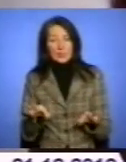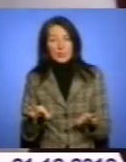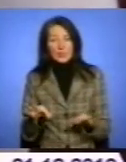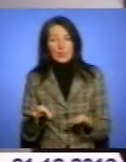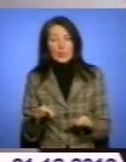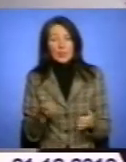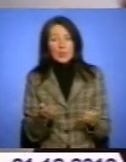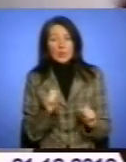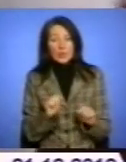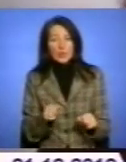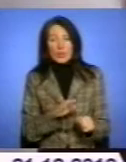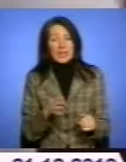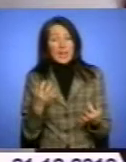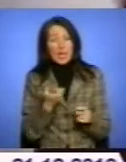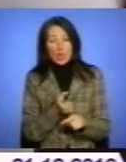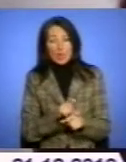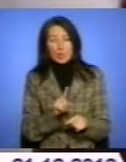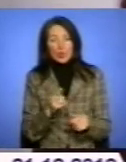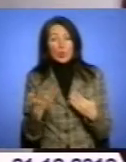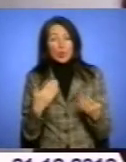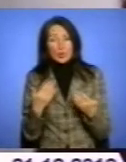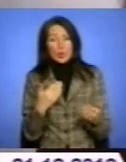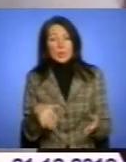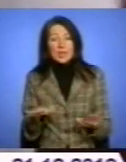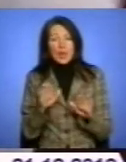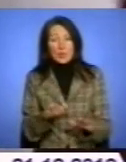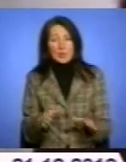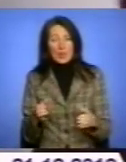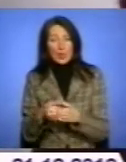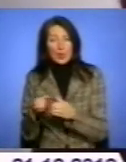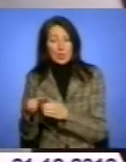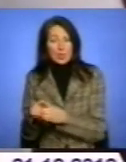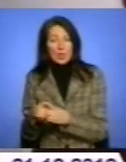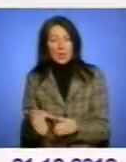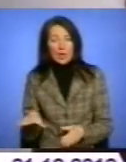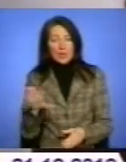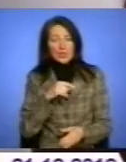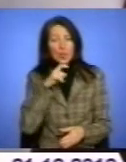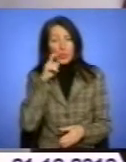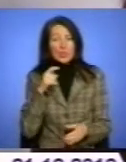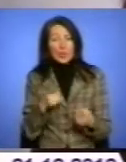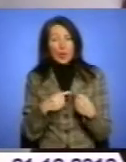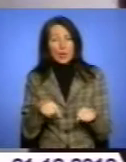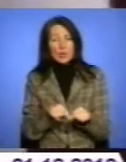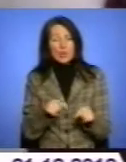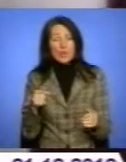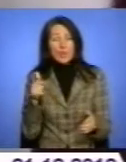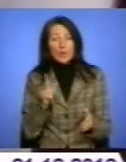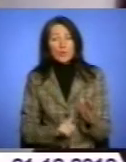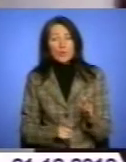не дуже для деяких, особливо це стосується місцевих осередків всеукраїнських організацій. Вступає в дію з 1